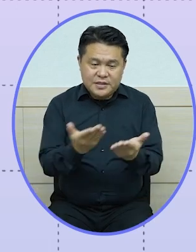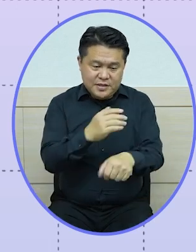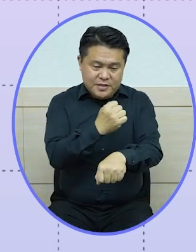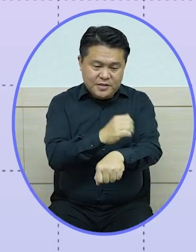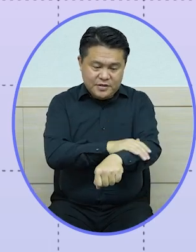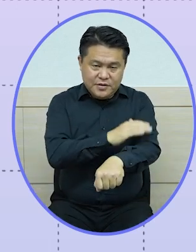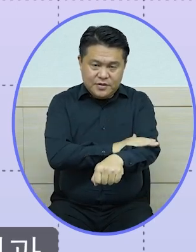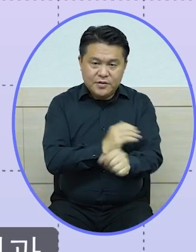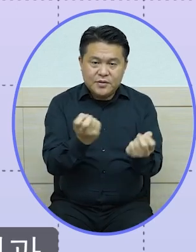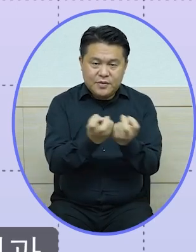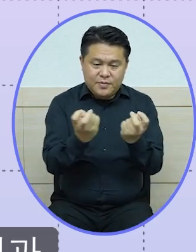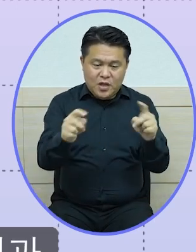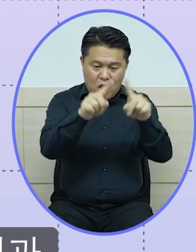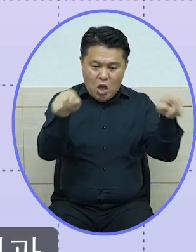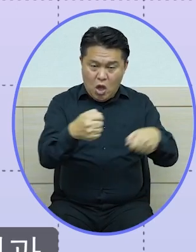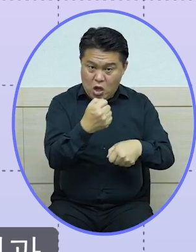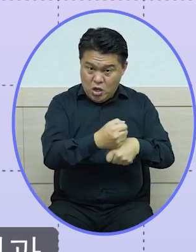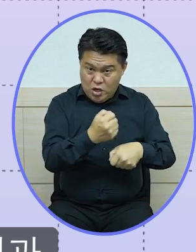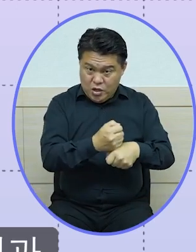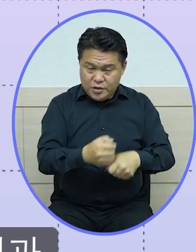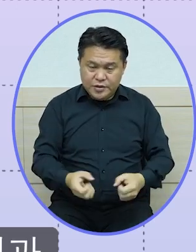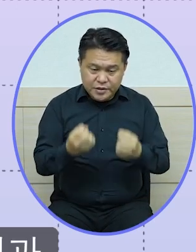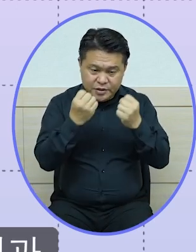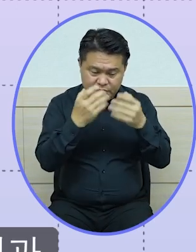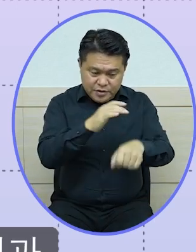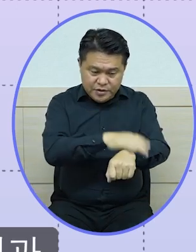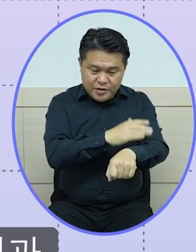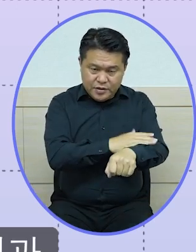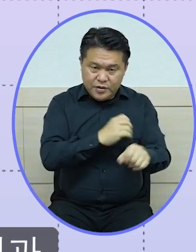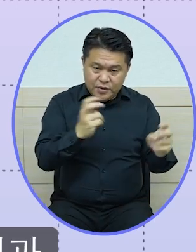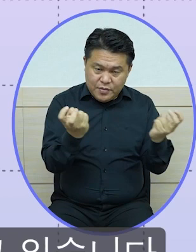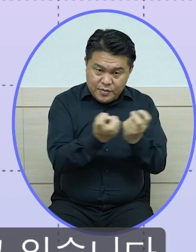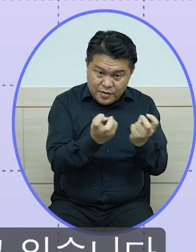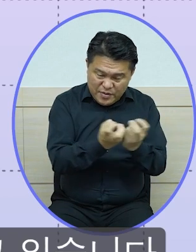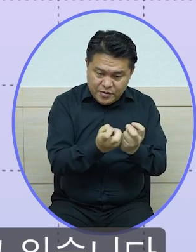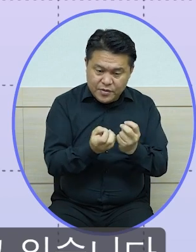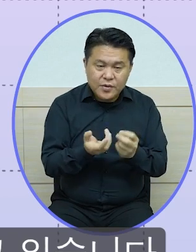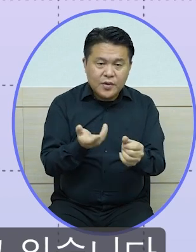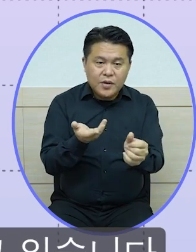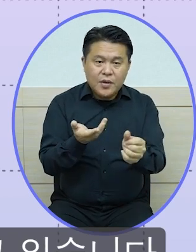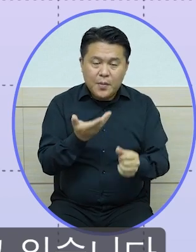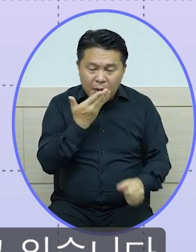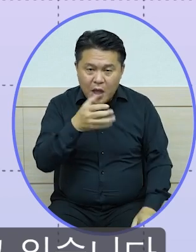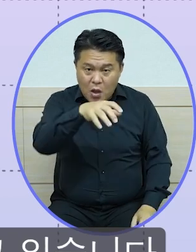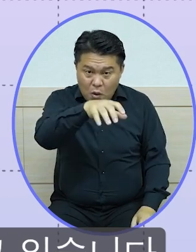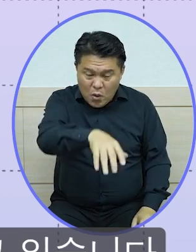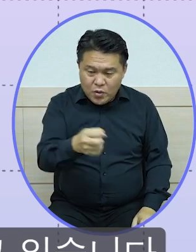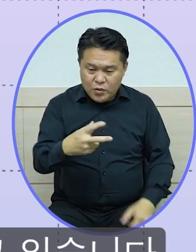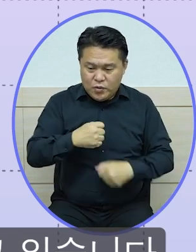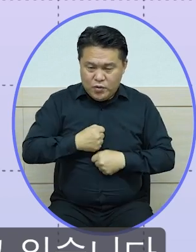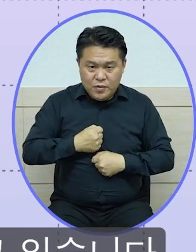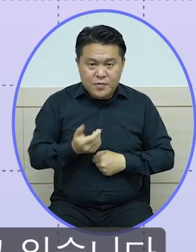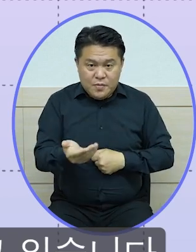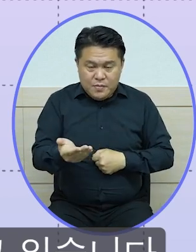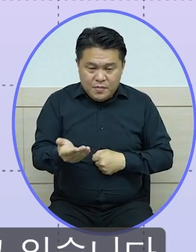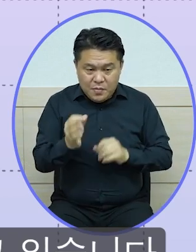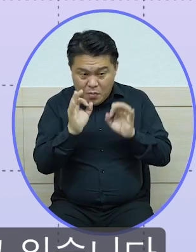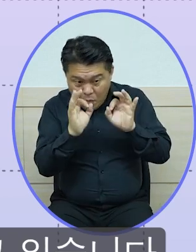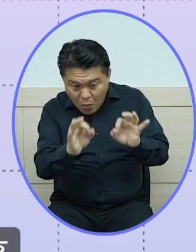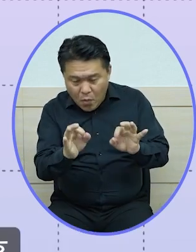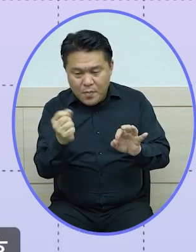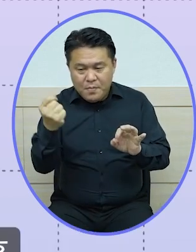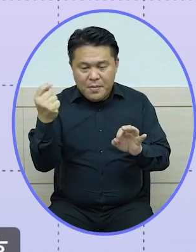제작하고 있습니다. 이를 통해 신규 직무의 수행 방법, 배치 가능 기관, 유의 사항 등을 사전 학습할 수 있을 것이라 기대하고